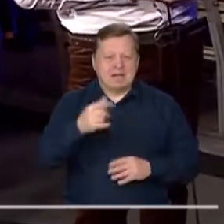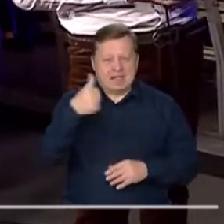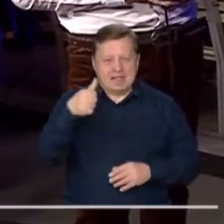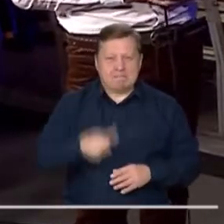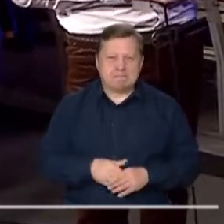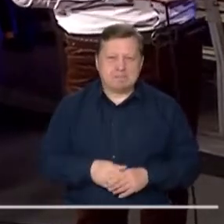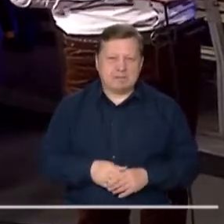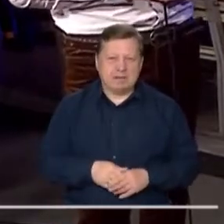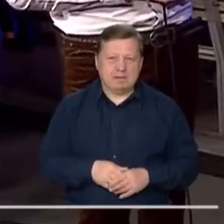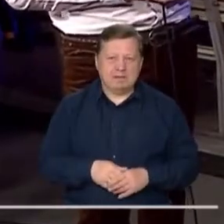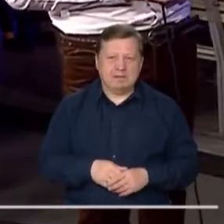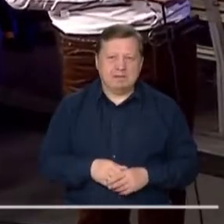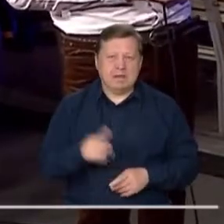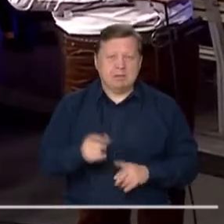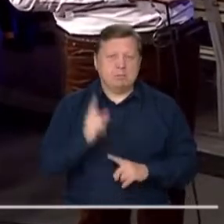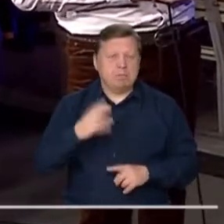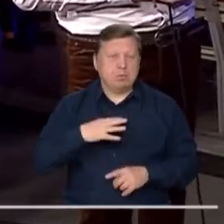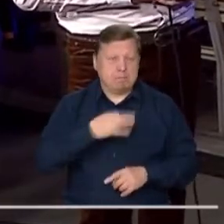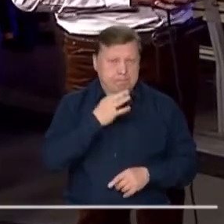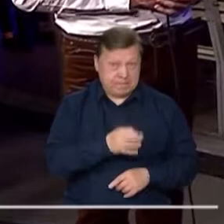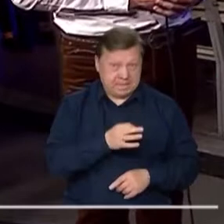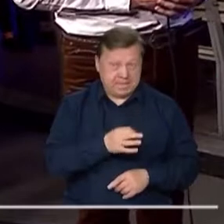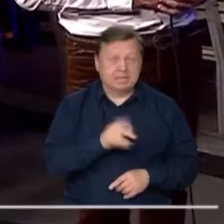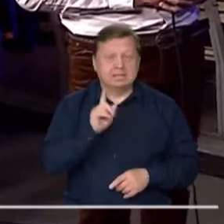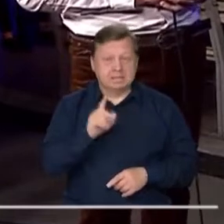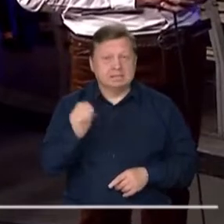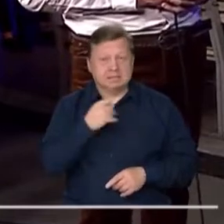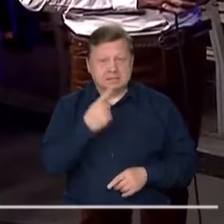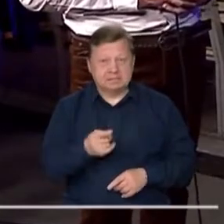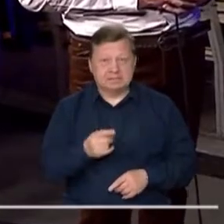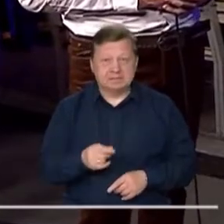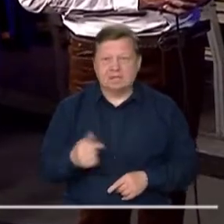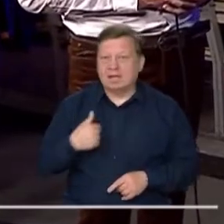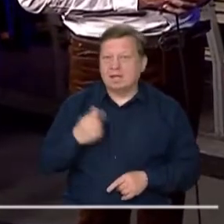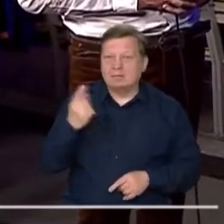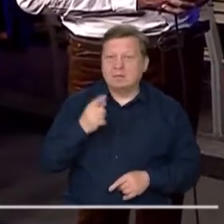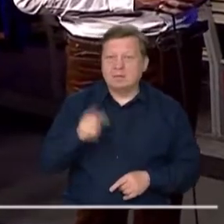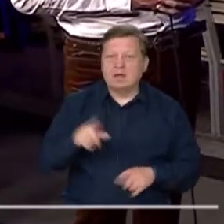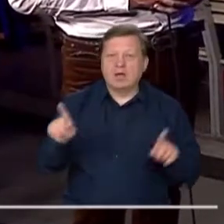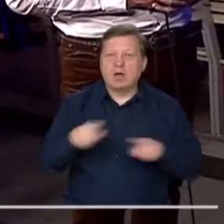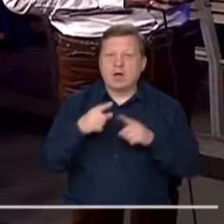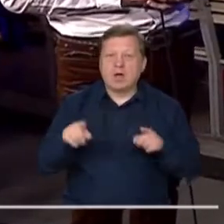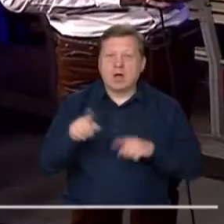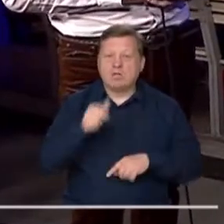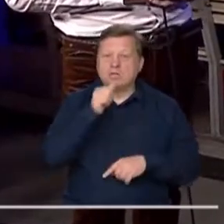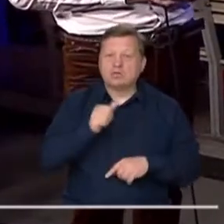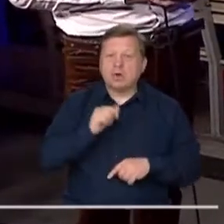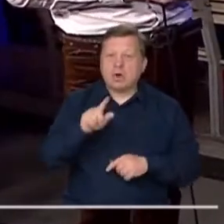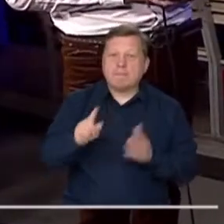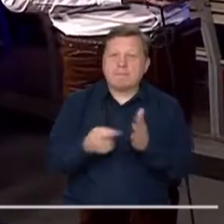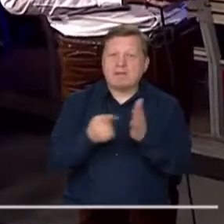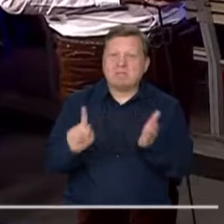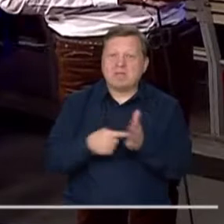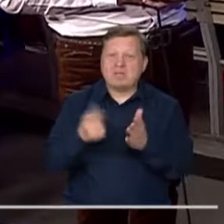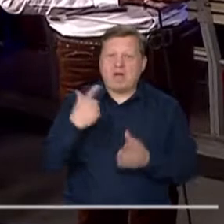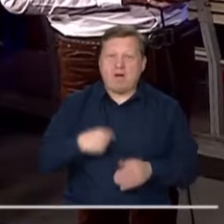a propos właśnie tego pytania, które zadałam przed chwilą, bo jak rozumiem, wy, będąc młodymi ludźmi... Miałem na myśli koncert debiutu wczorajszy. Okej,